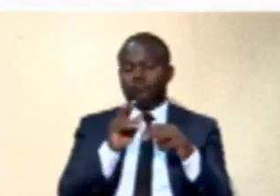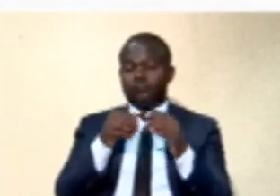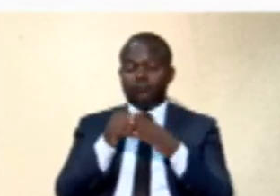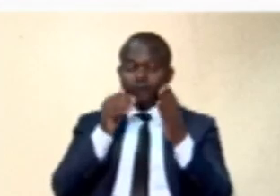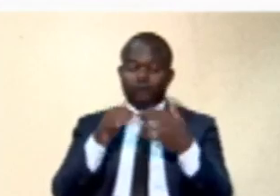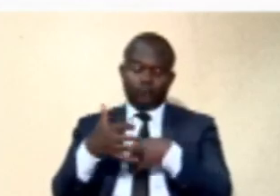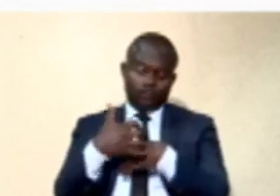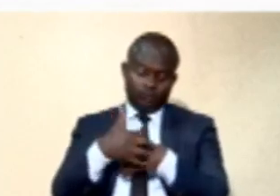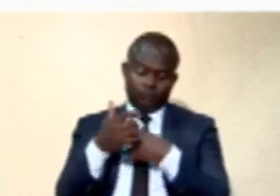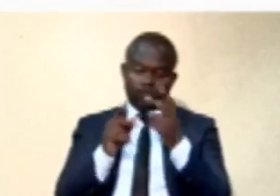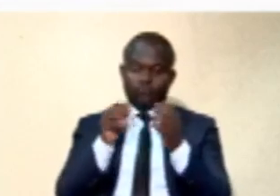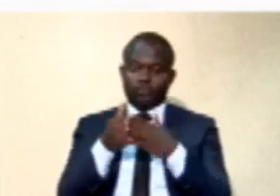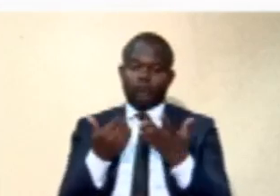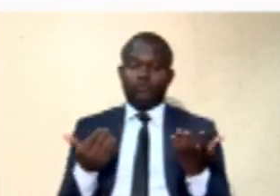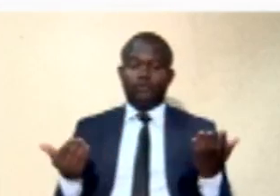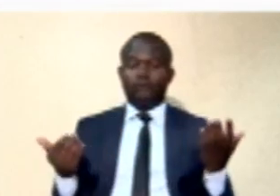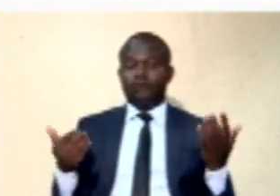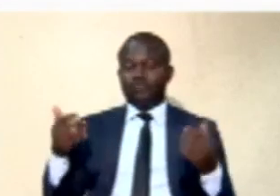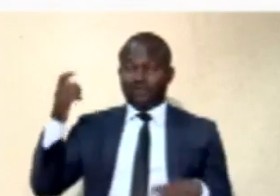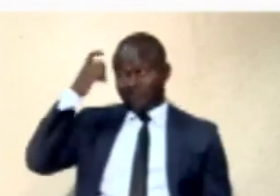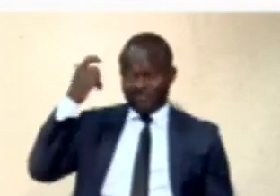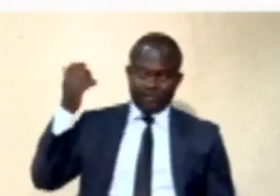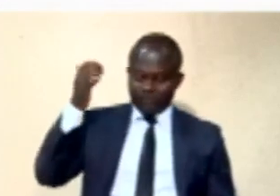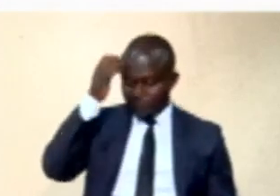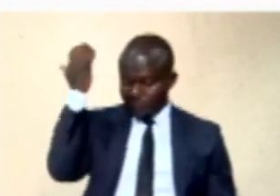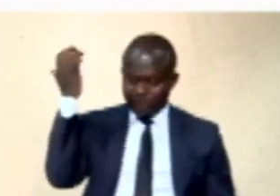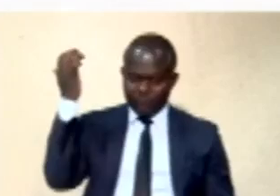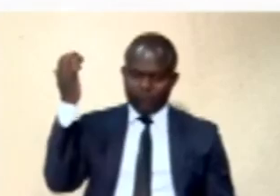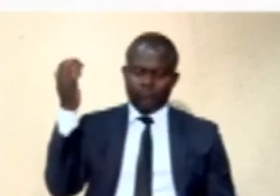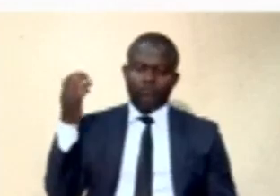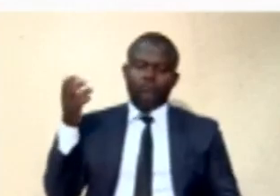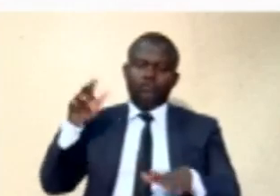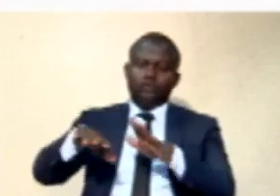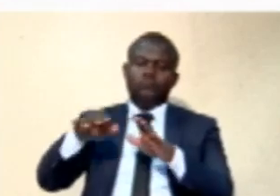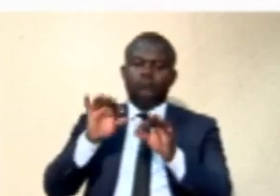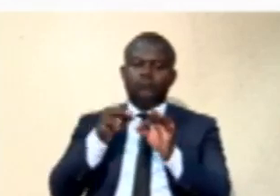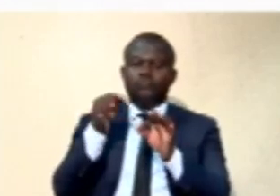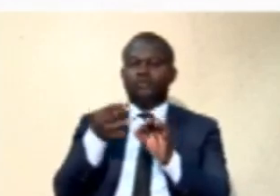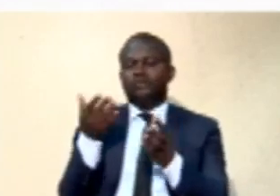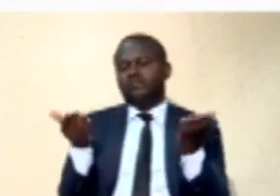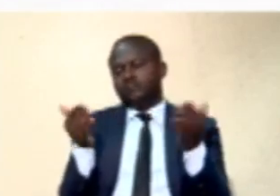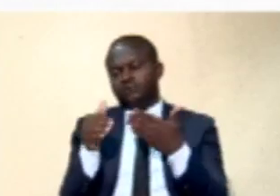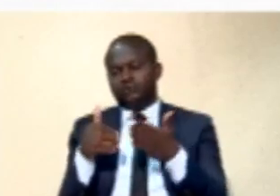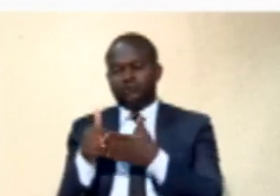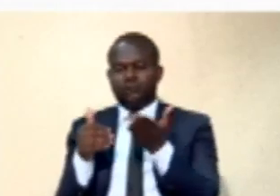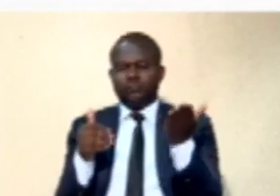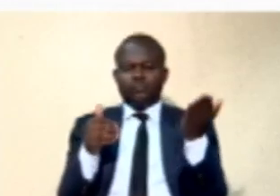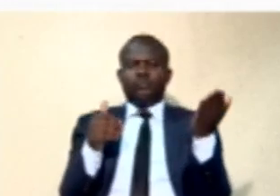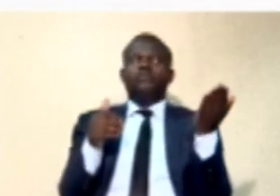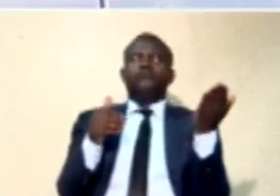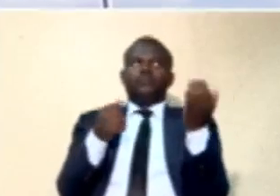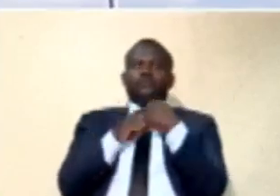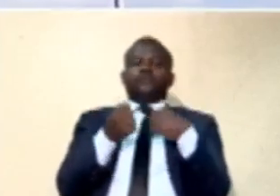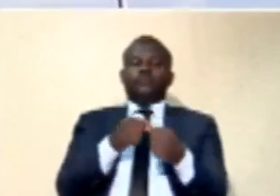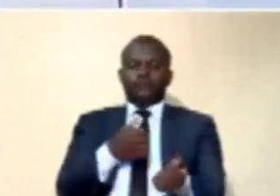yakomeretse nabana barari gukina akavuye kamukubise ku mutwe akajya ku ivuriro ry'ibanze bakamudoda ibikorwa byo kuboneza